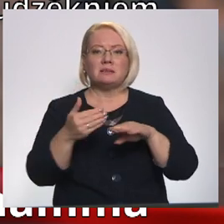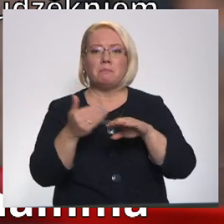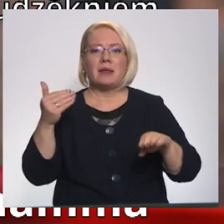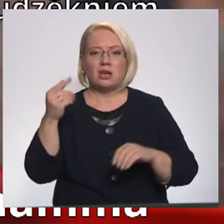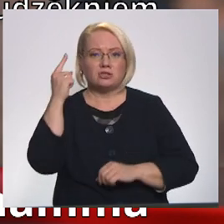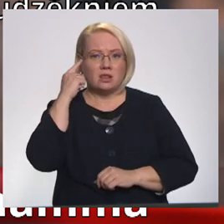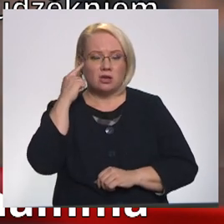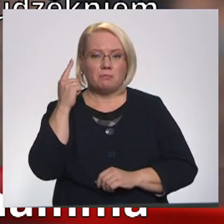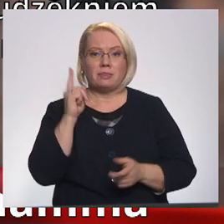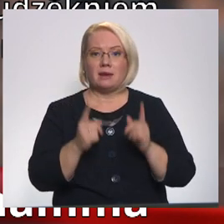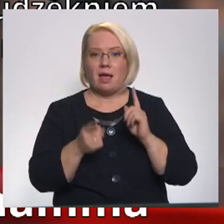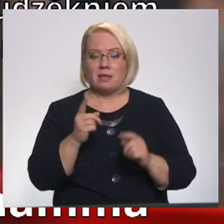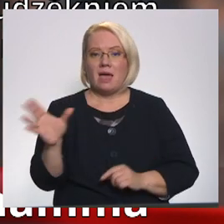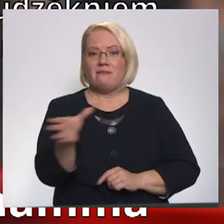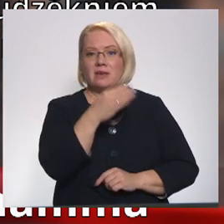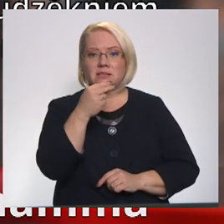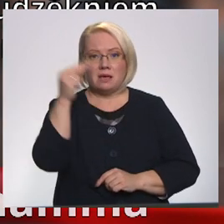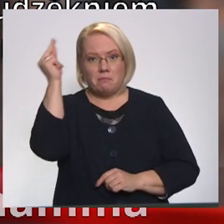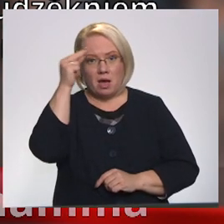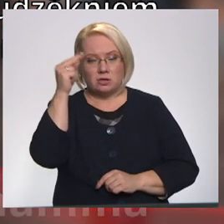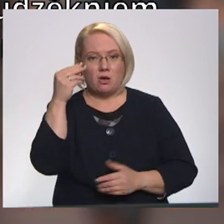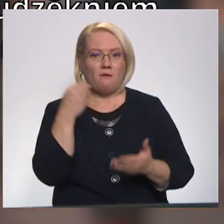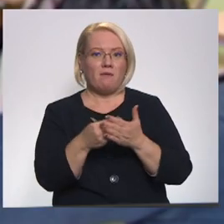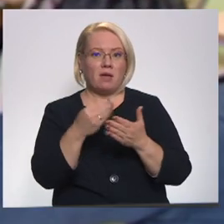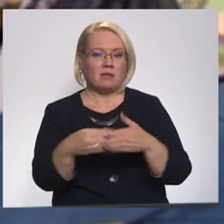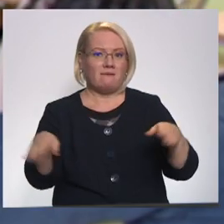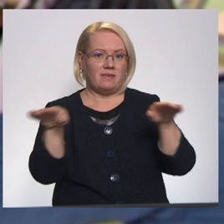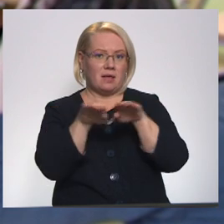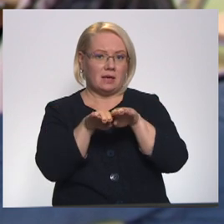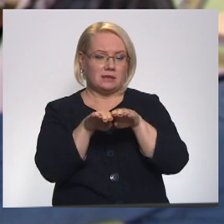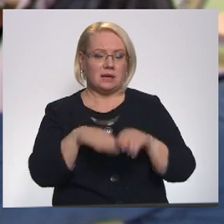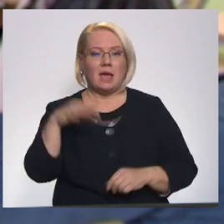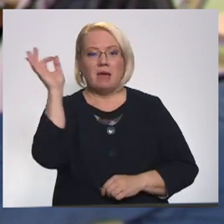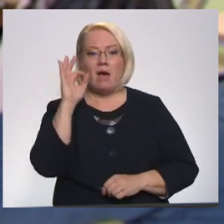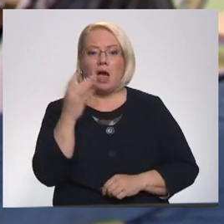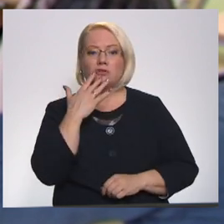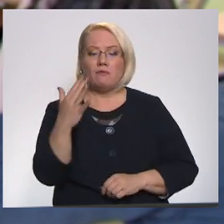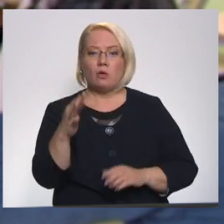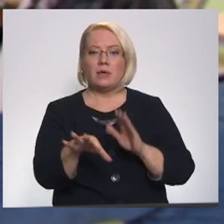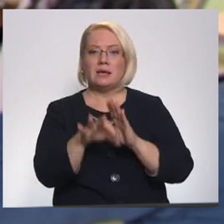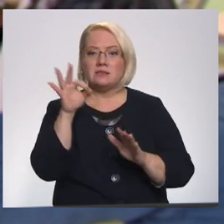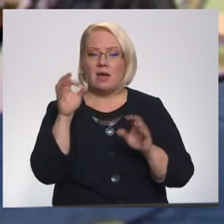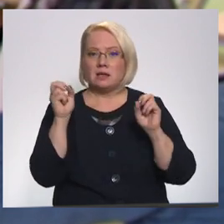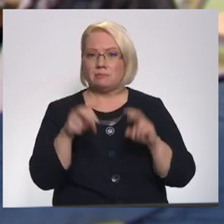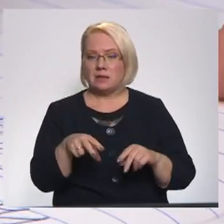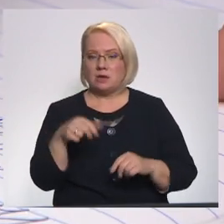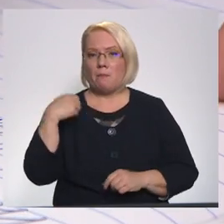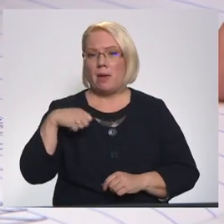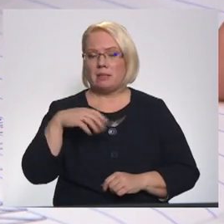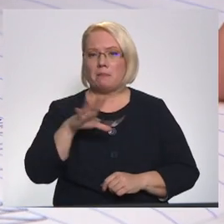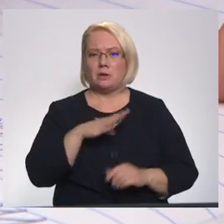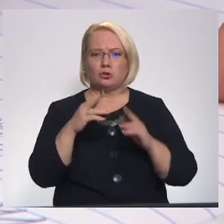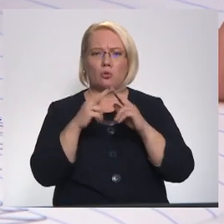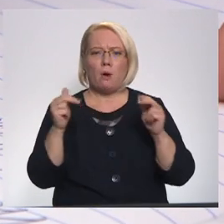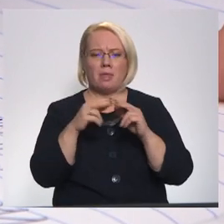Bet realitātē visi mācās un tiek vērtēti vienlīdzīgi. Vācu valodu izvēlēt apzināti. Meitene arī bijusi vairākās